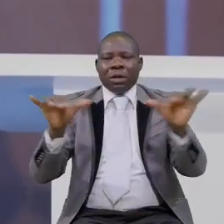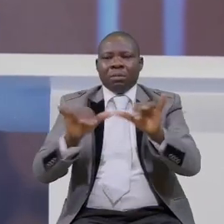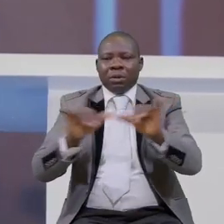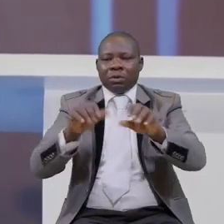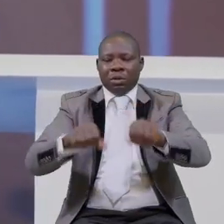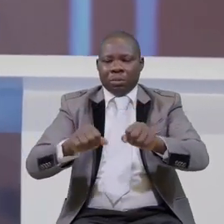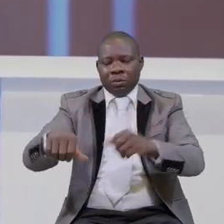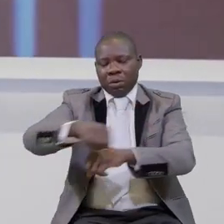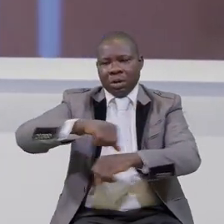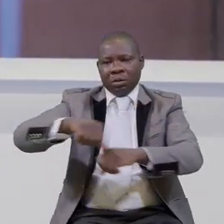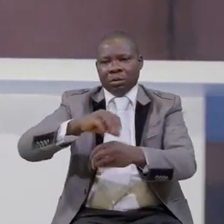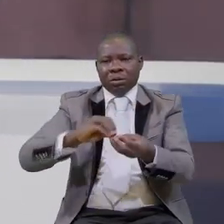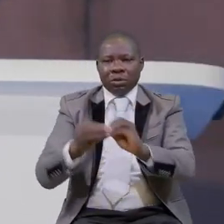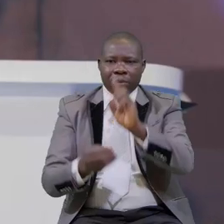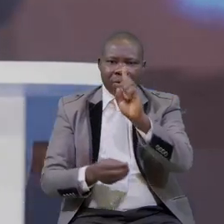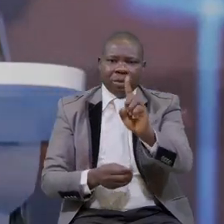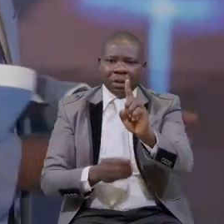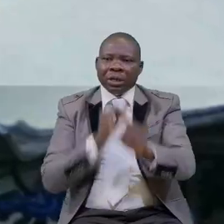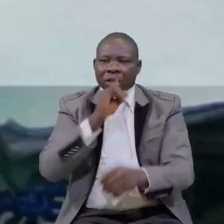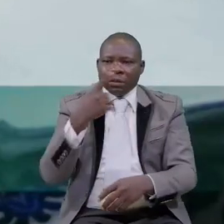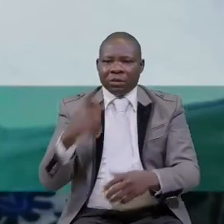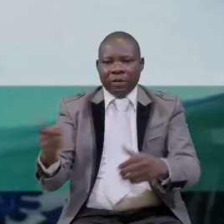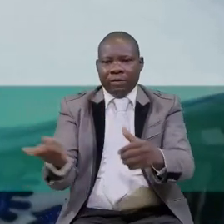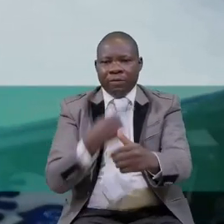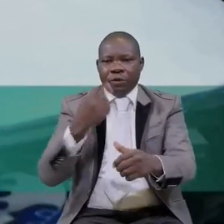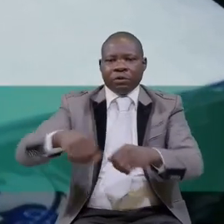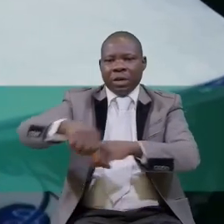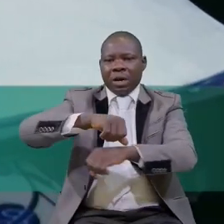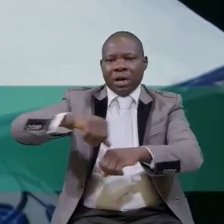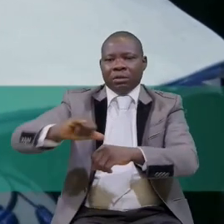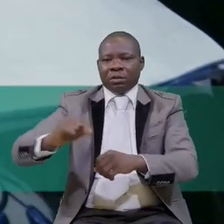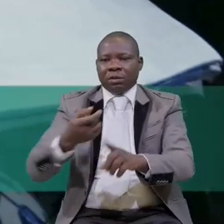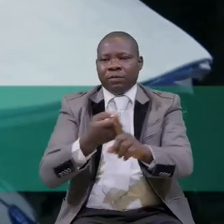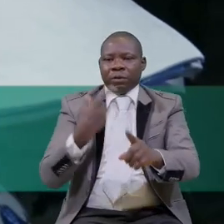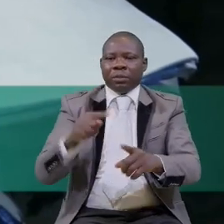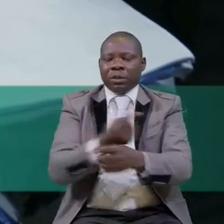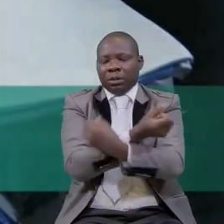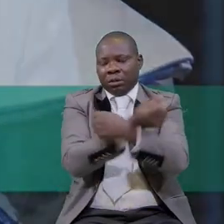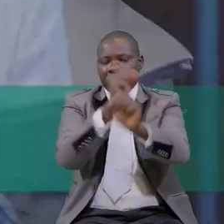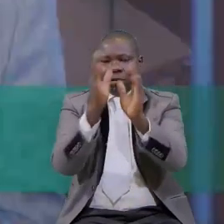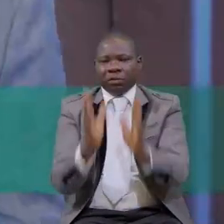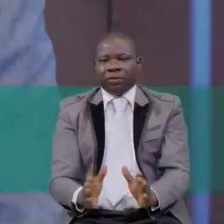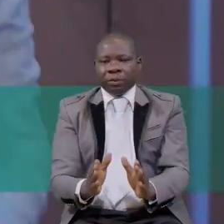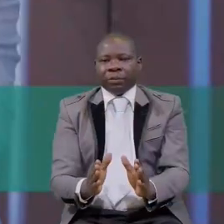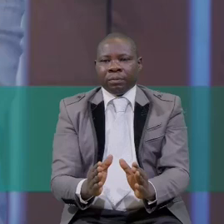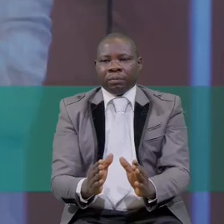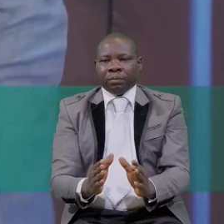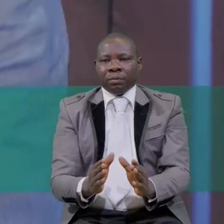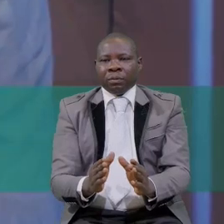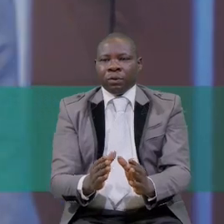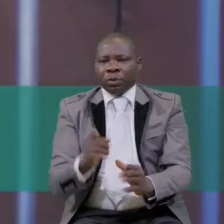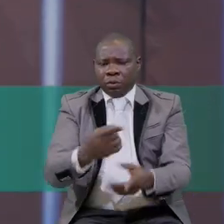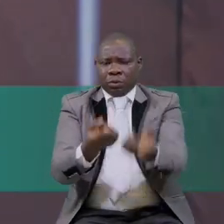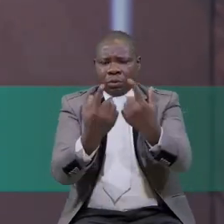l'onction incommensurable. Premier point, l'onction initiale du Sauveur.